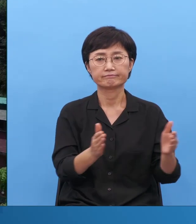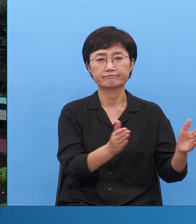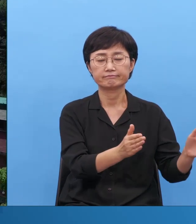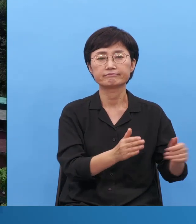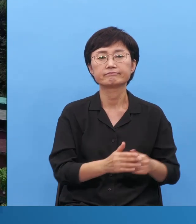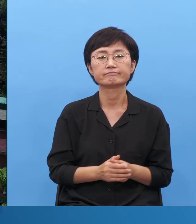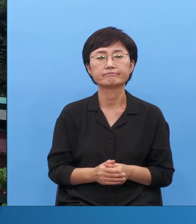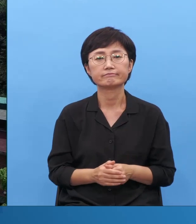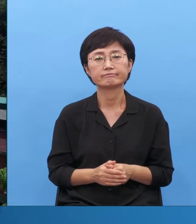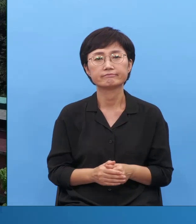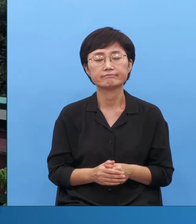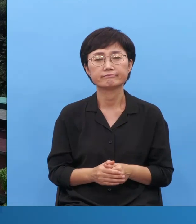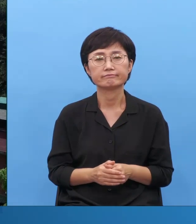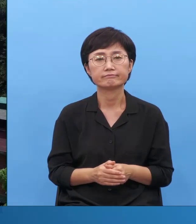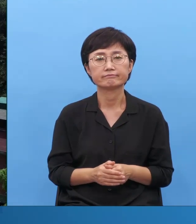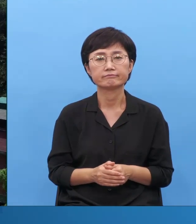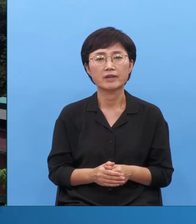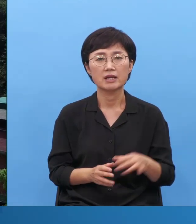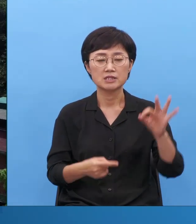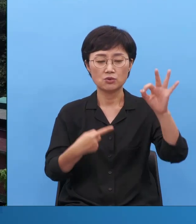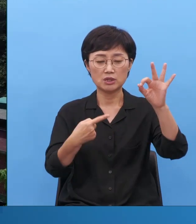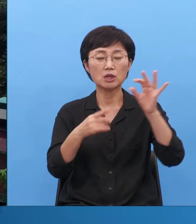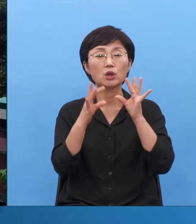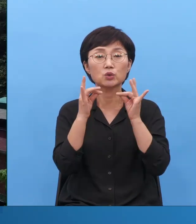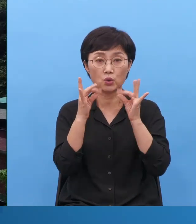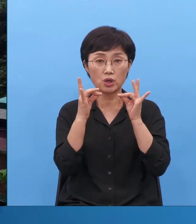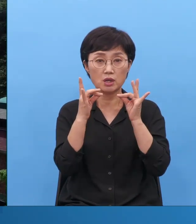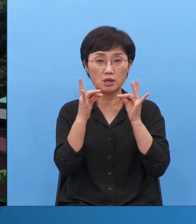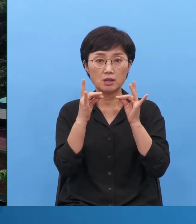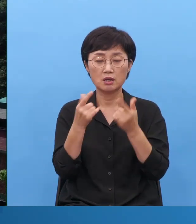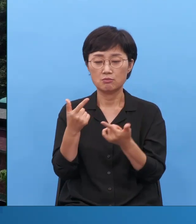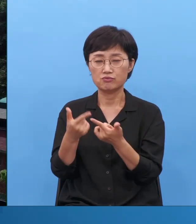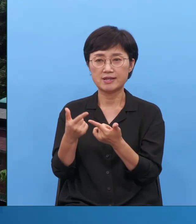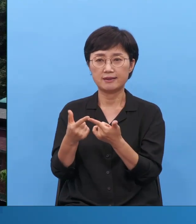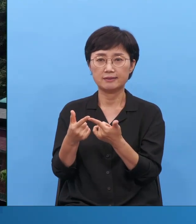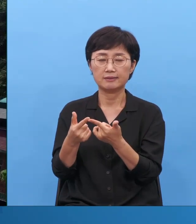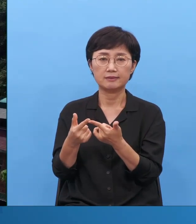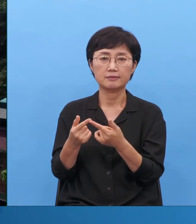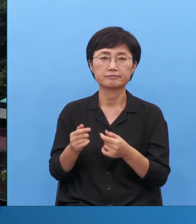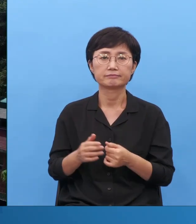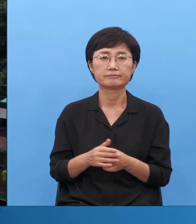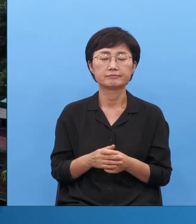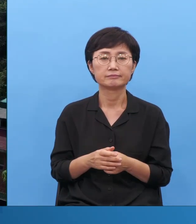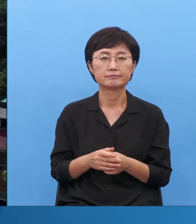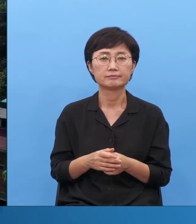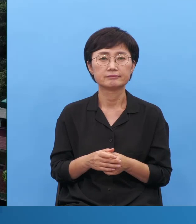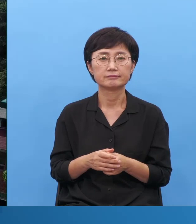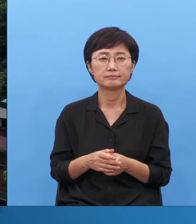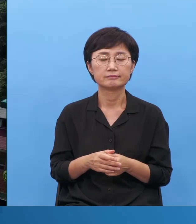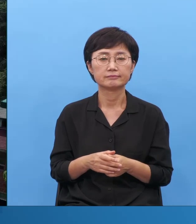공지사항입니다. 10월 1일 토요 핵심 예배는 임마누엘 교회에서 진행됩니다.